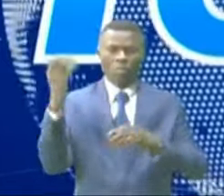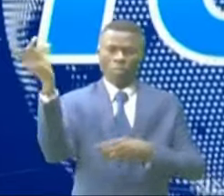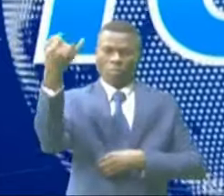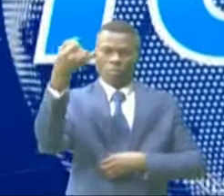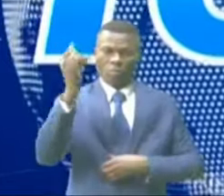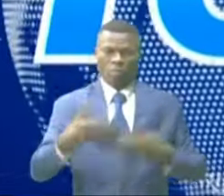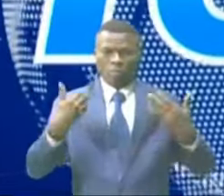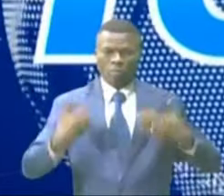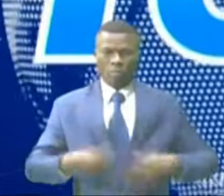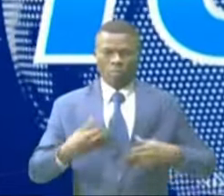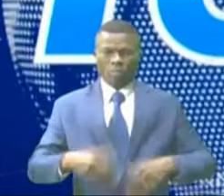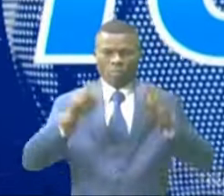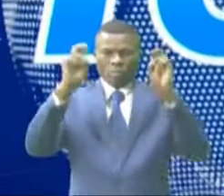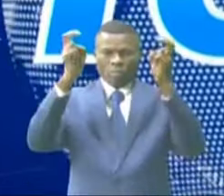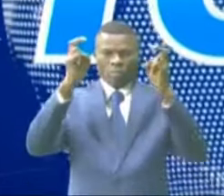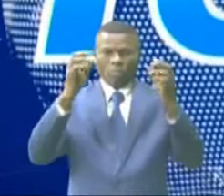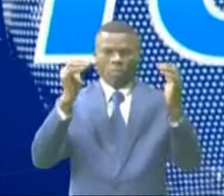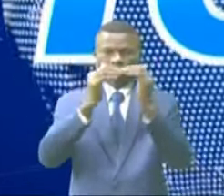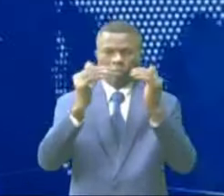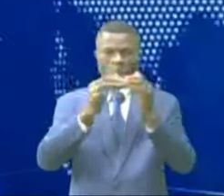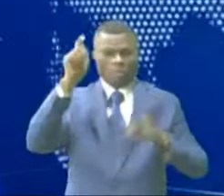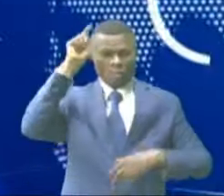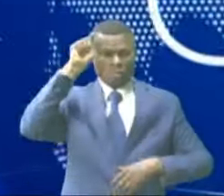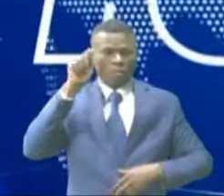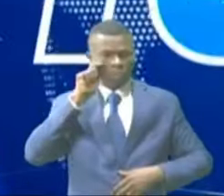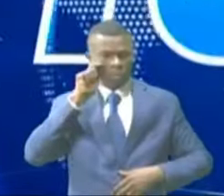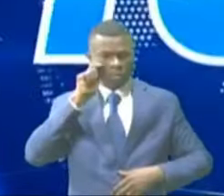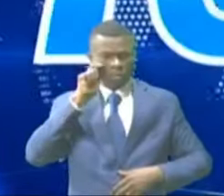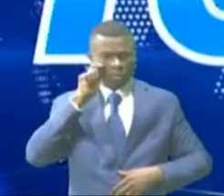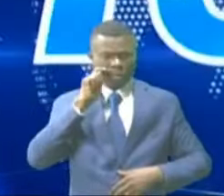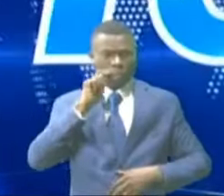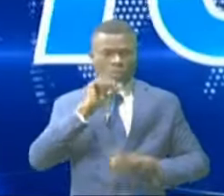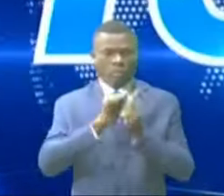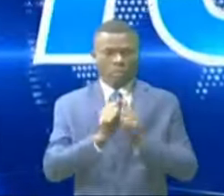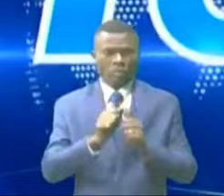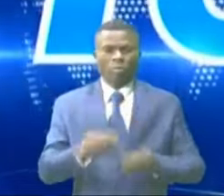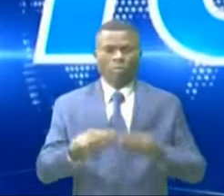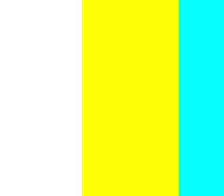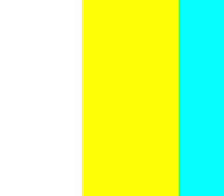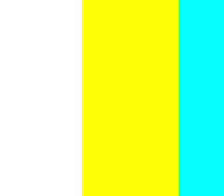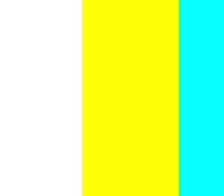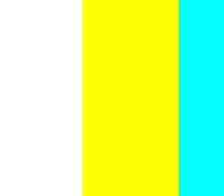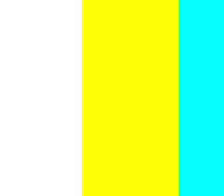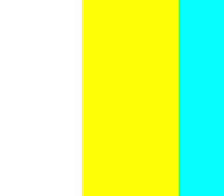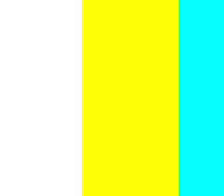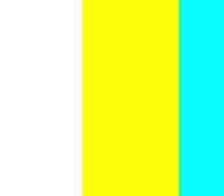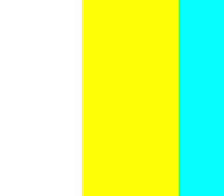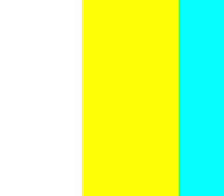célébré sous le thème « Égalité des sexes et le contenu qu'offre la femme dans la